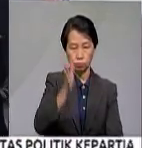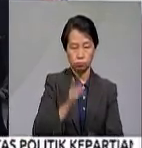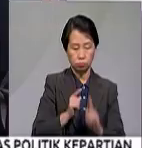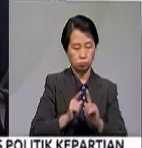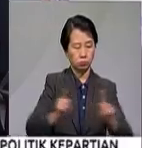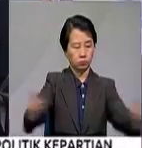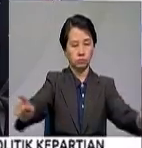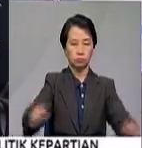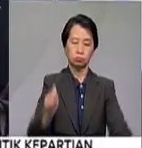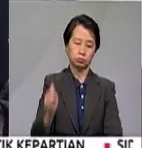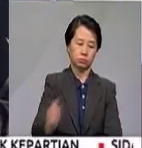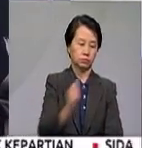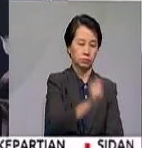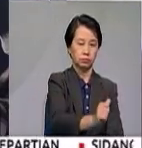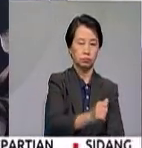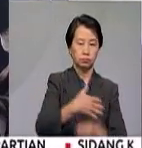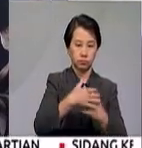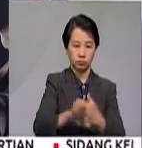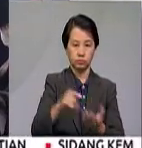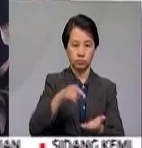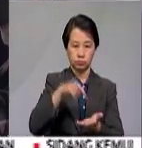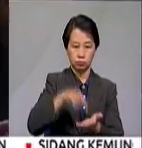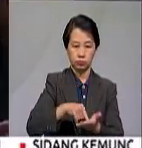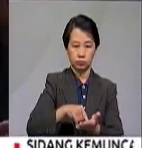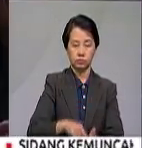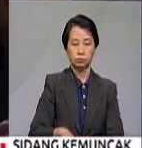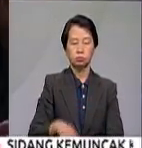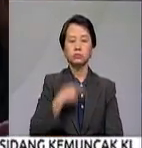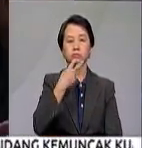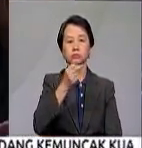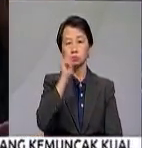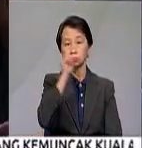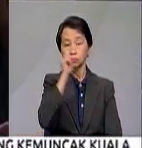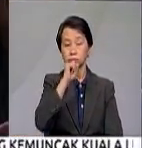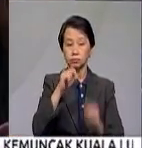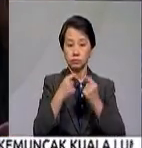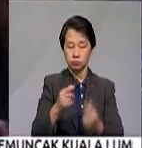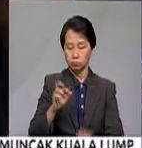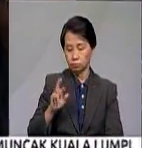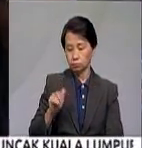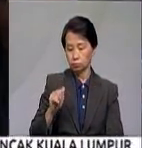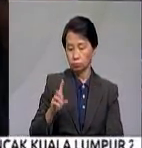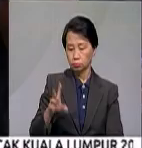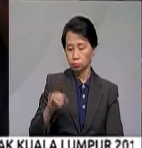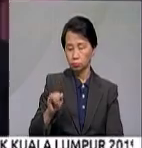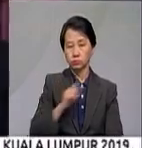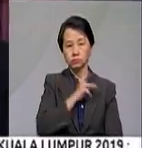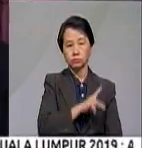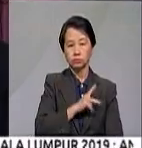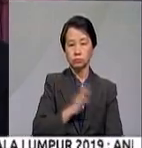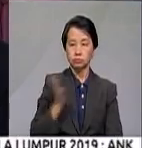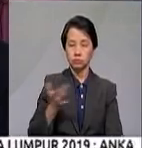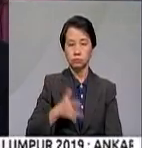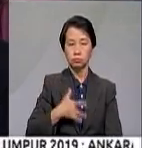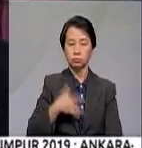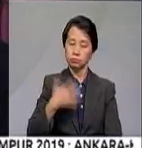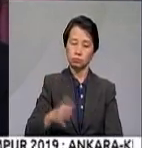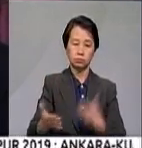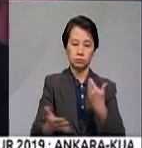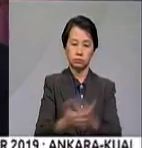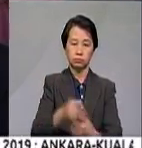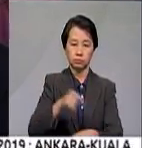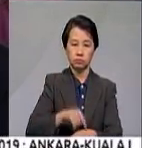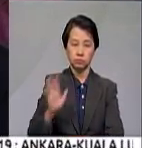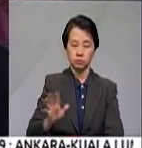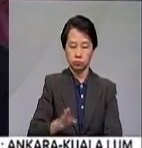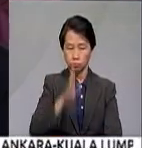haluan masing-masing selepas ini. Menurut vokalis kumpulan tersebut, Radi, secara peribadi dia merasakan sudah tiba masanya